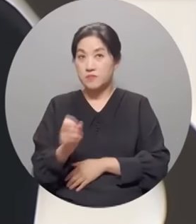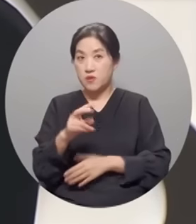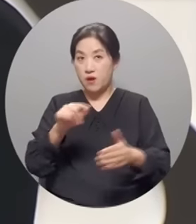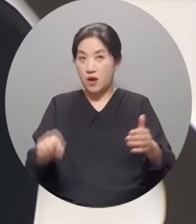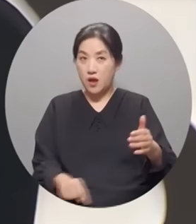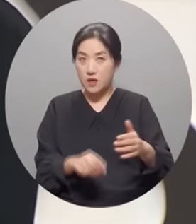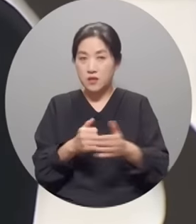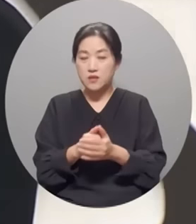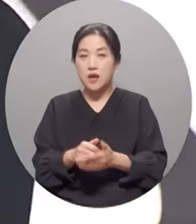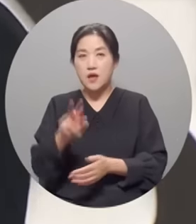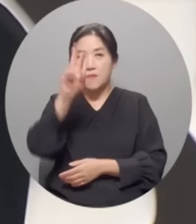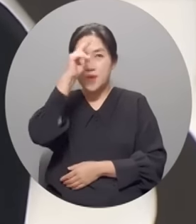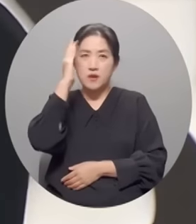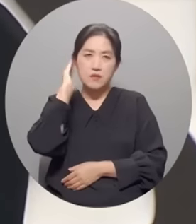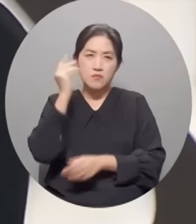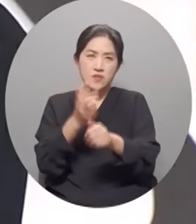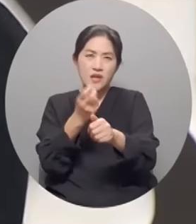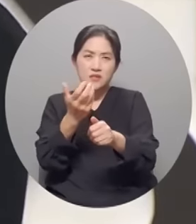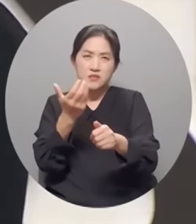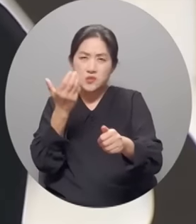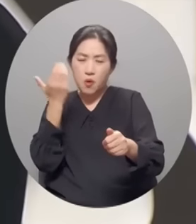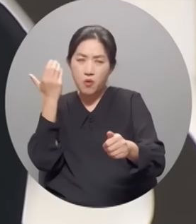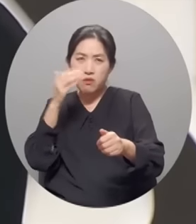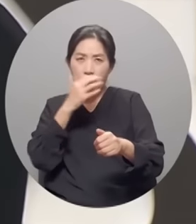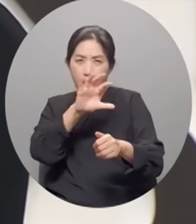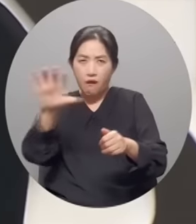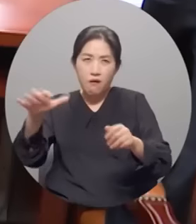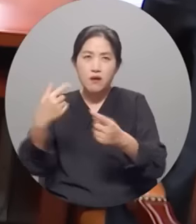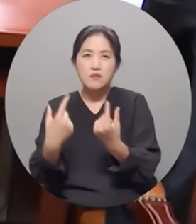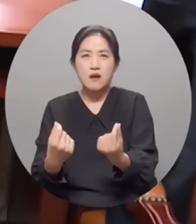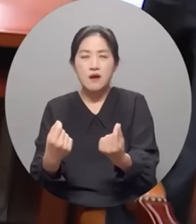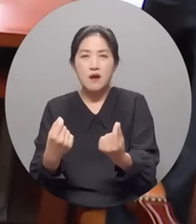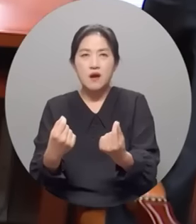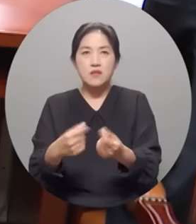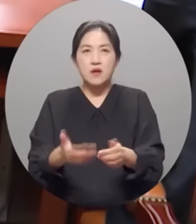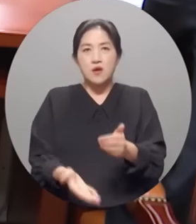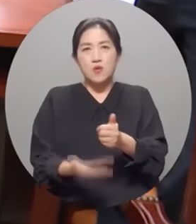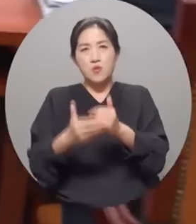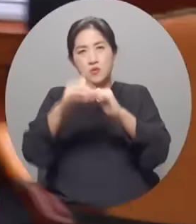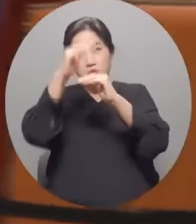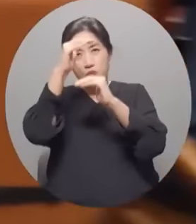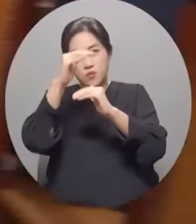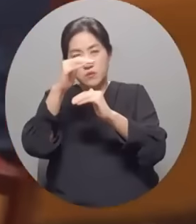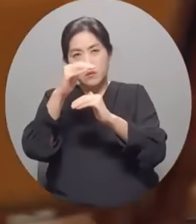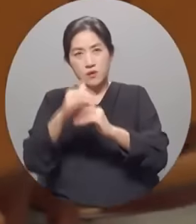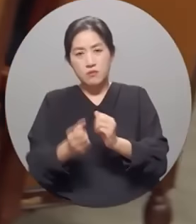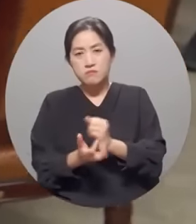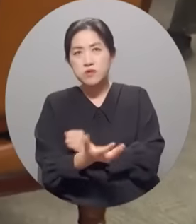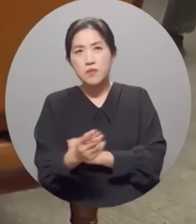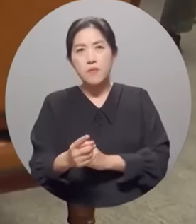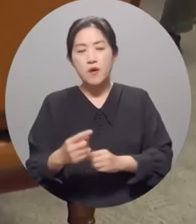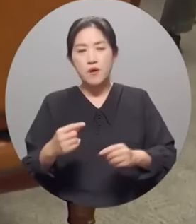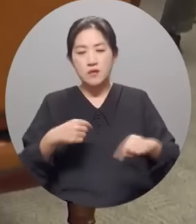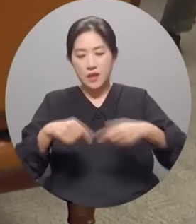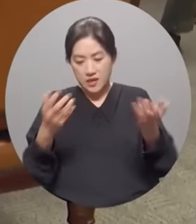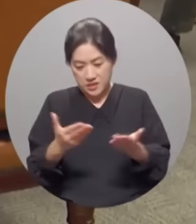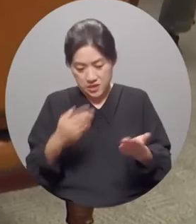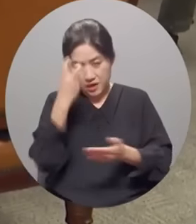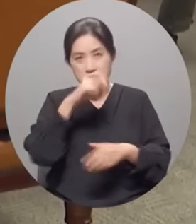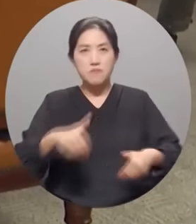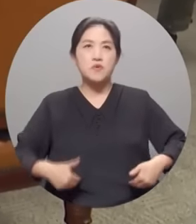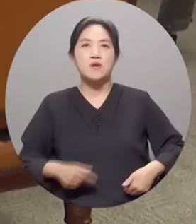내에서도 박근혜 대통령 탄핵전야 데자뷰를 보는 것 같다. 공천 내용이 유출됐는지 당무감사가 필요하다는